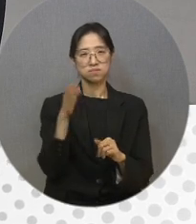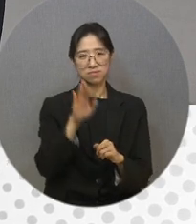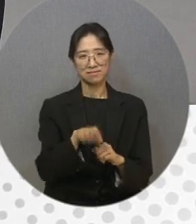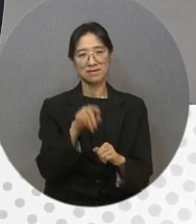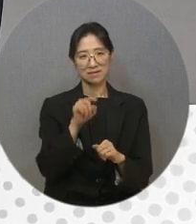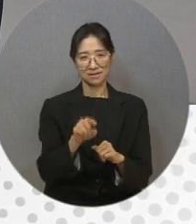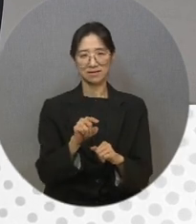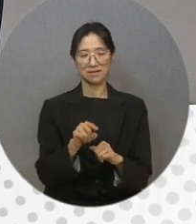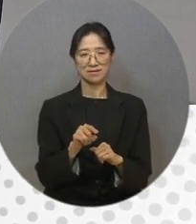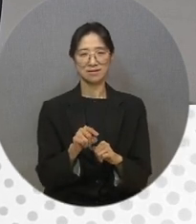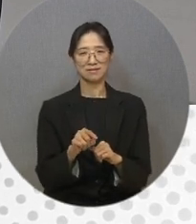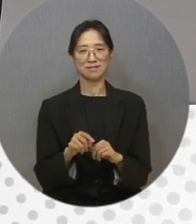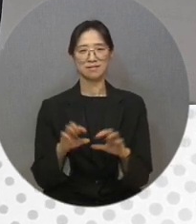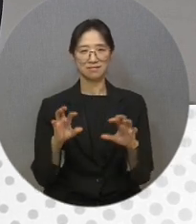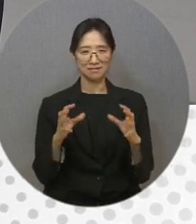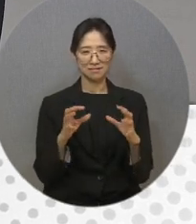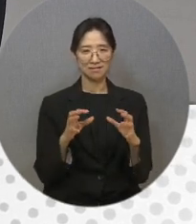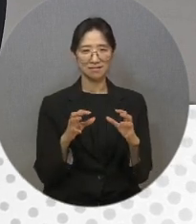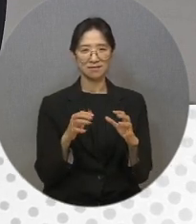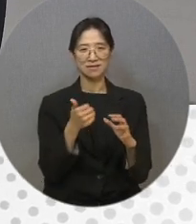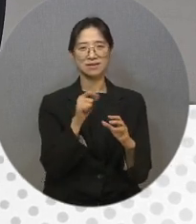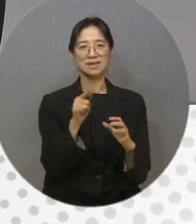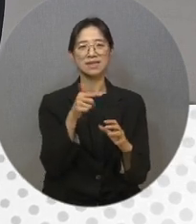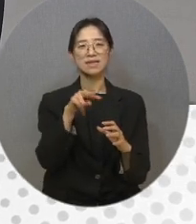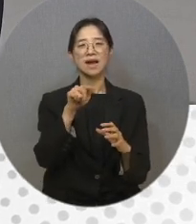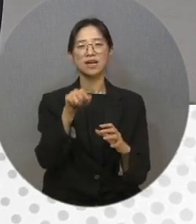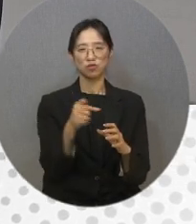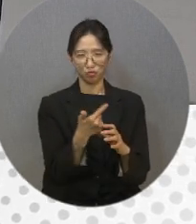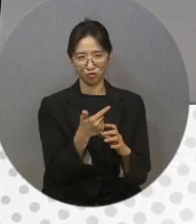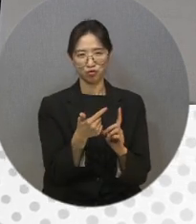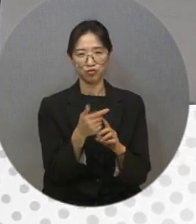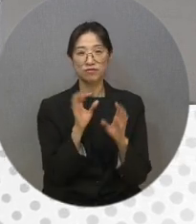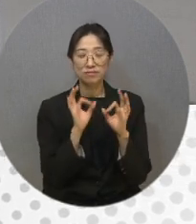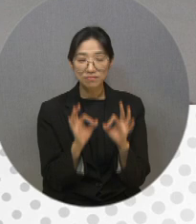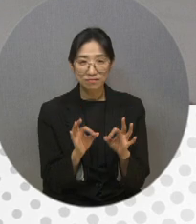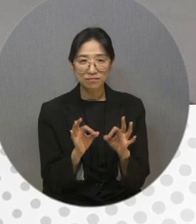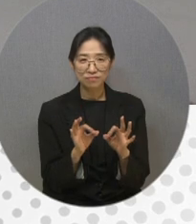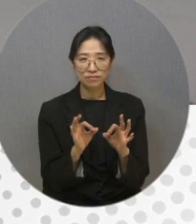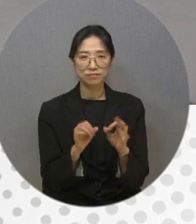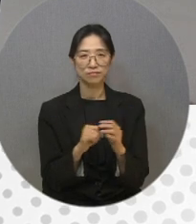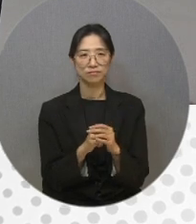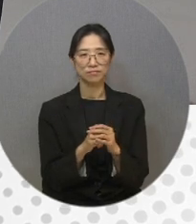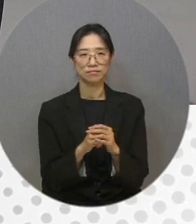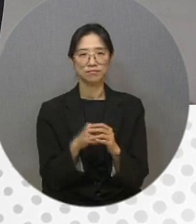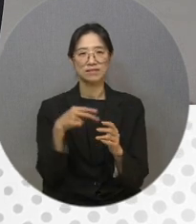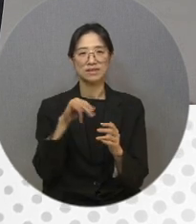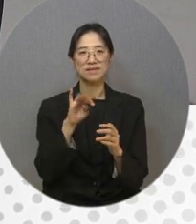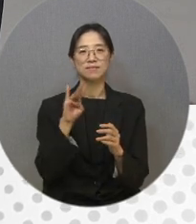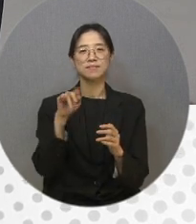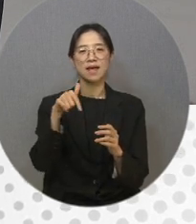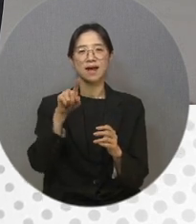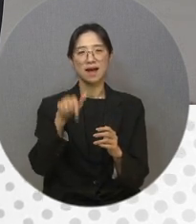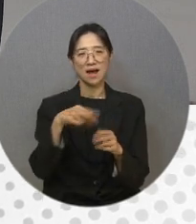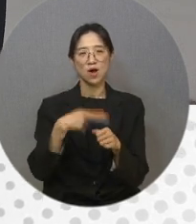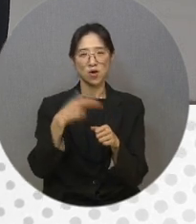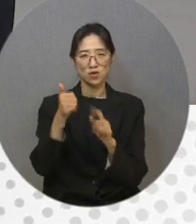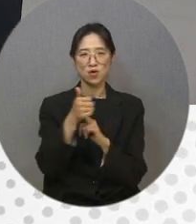이 한 나라의 한사군도 역시 보면 우리 신백강 교수가